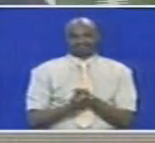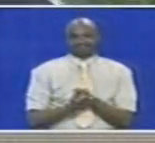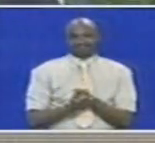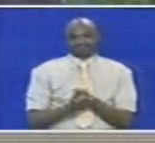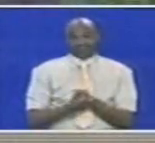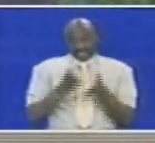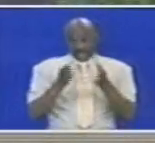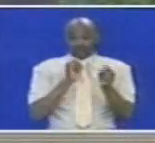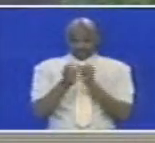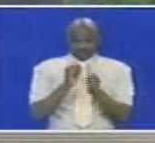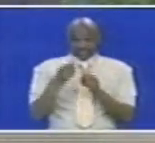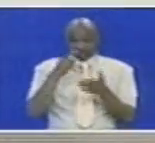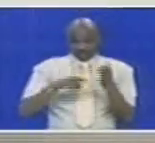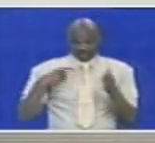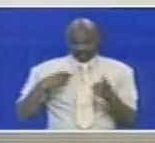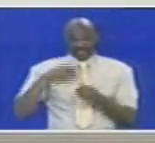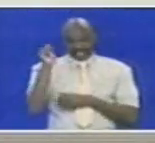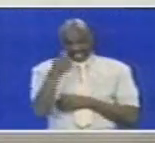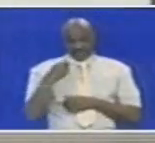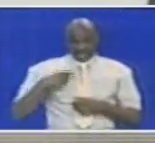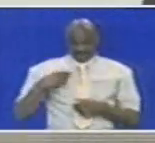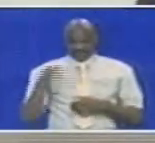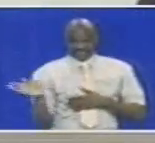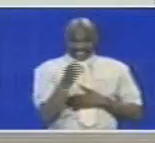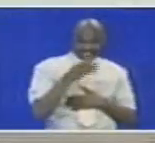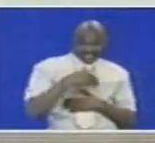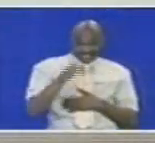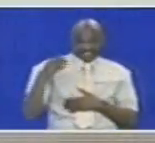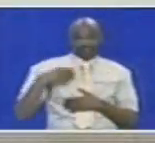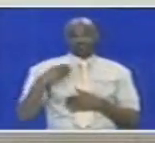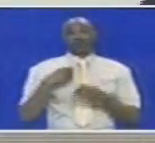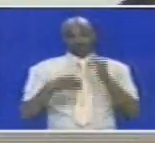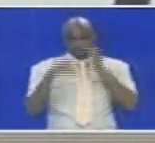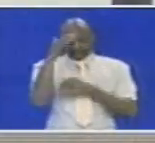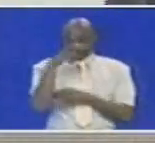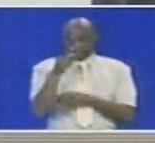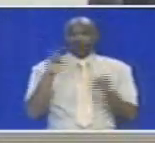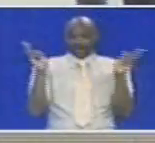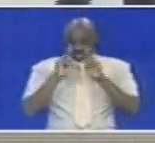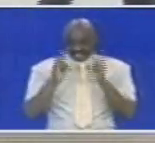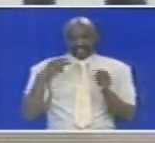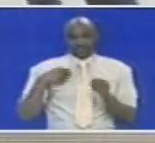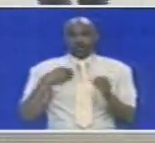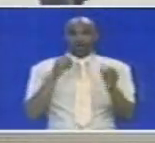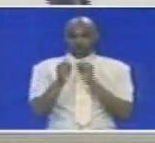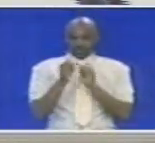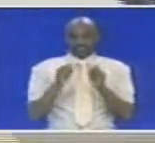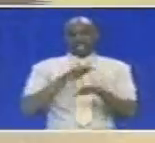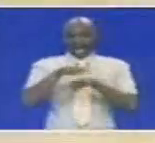Na michezoni, kikosi cha Kenya cha mchezo wa tenisi kwa chipukizi chajitayarisha kwa mashindano ya bara